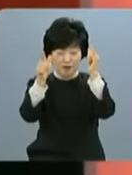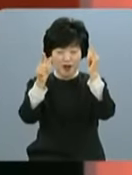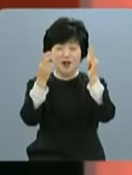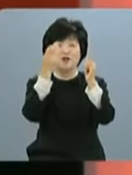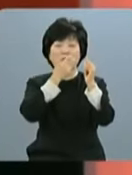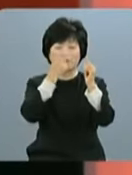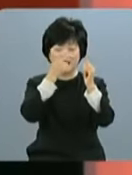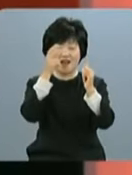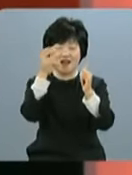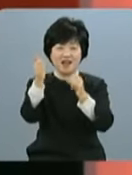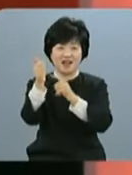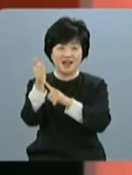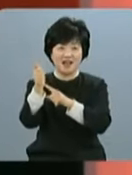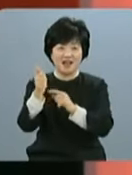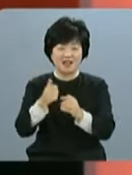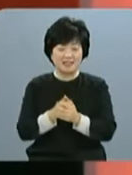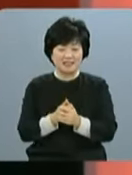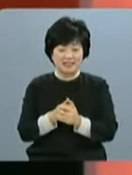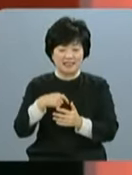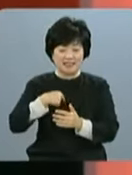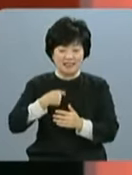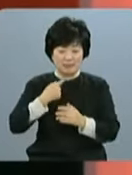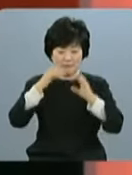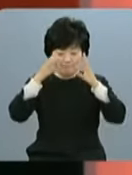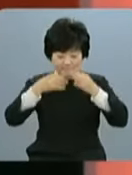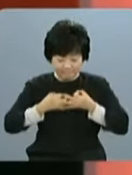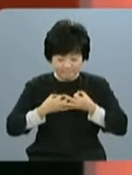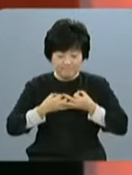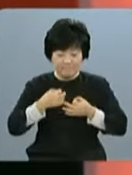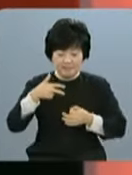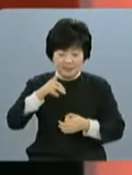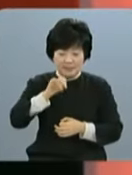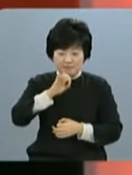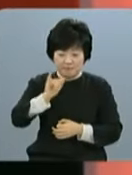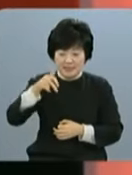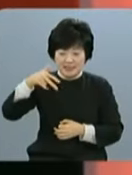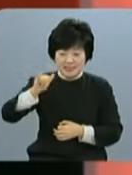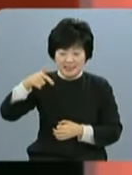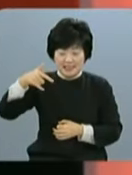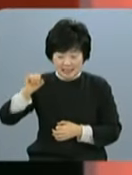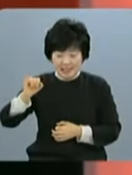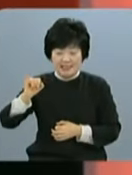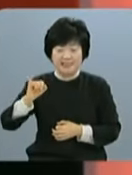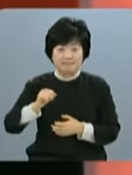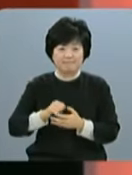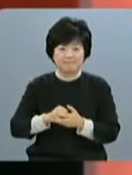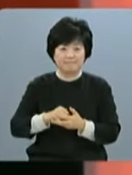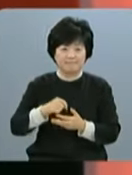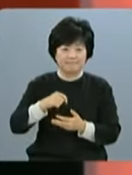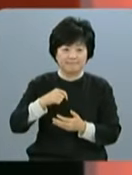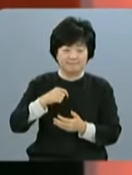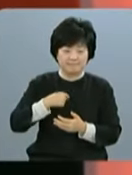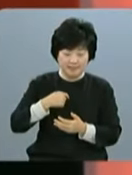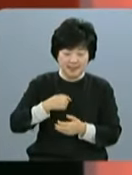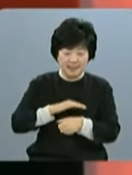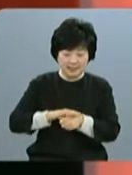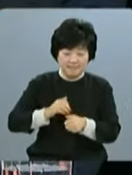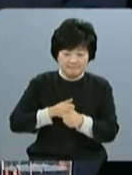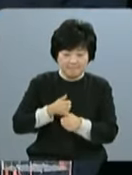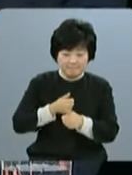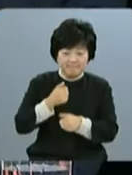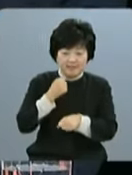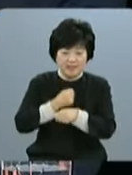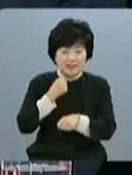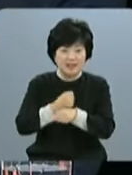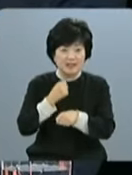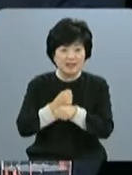과정에서 지피지기라는 걸 늘 그 자신의 철학이자 일을 풀어나가는 방법으로 아마 몸에 새기셨을